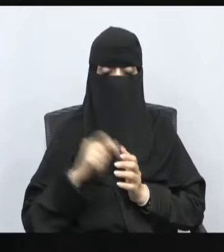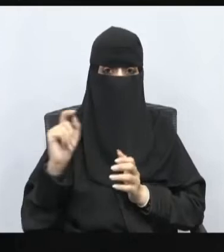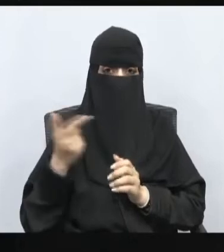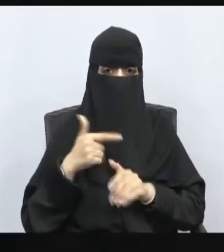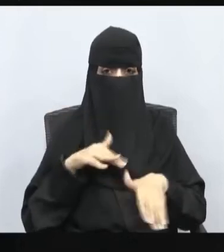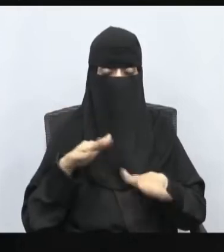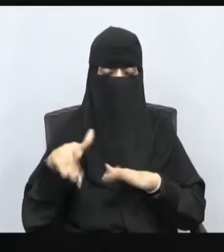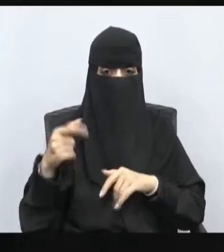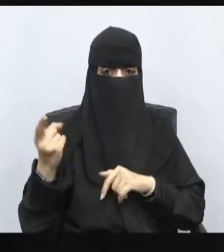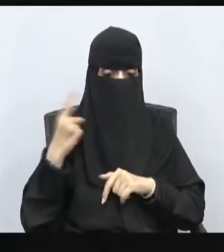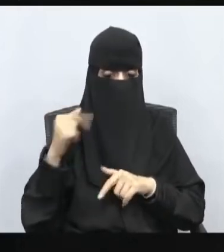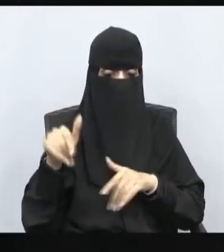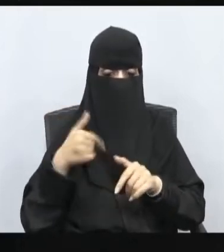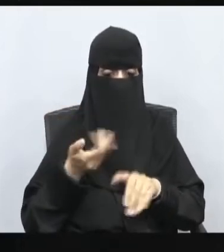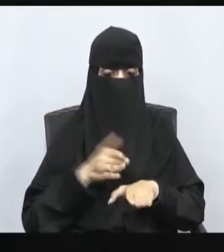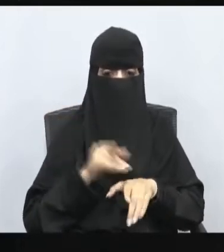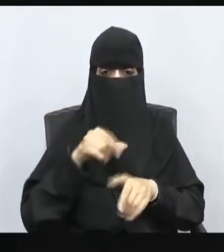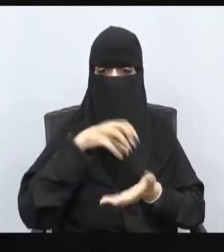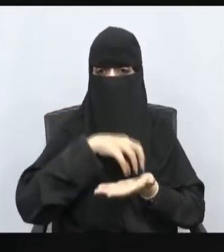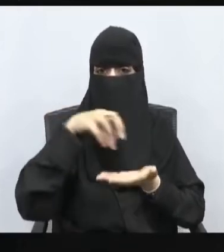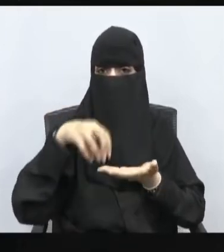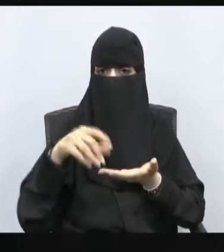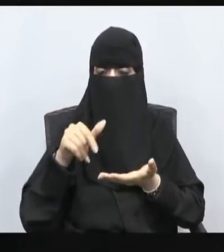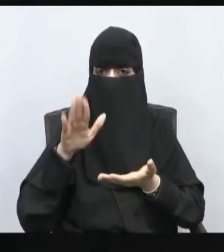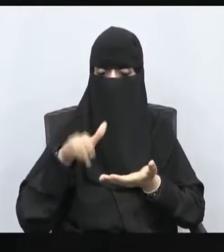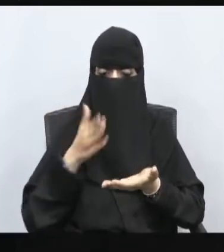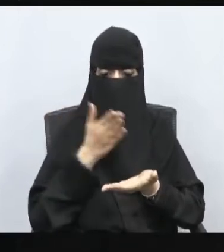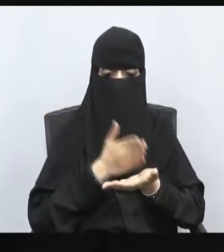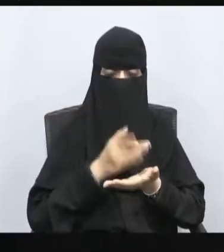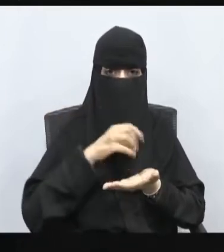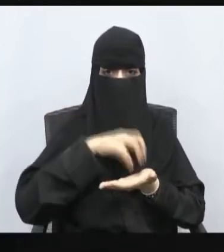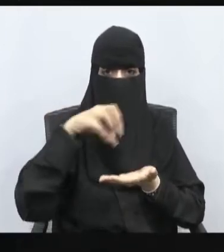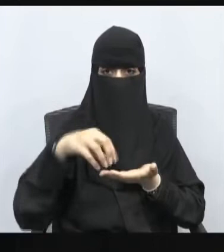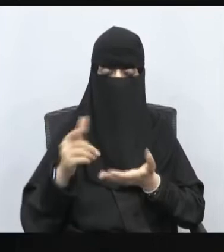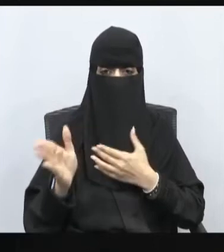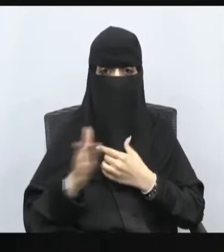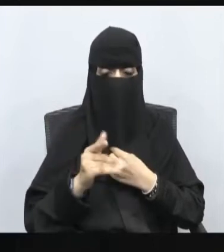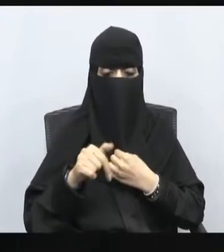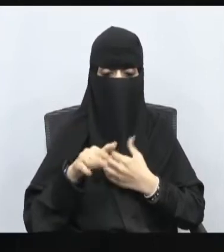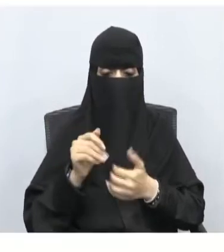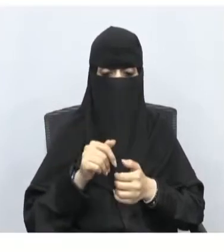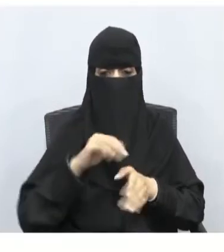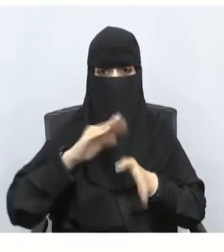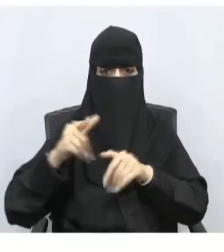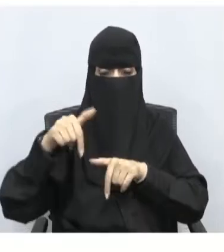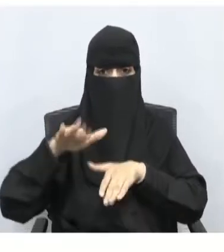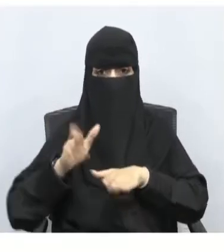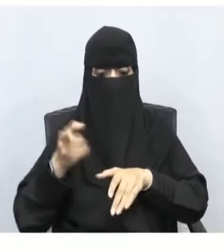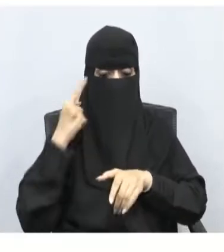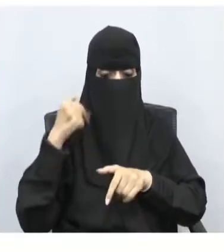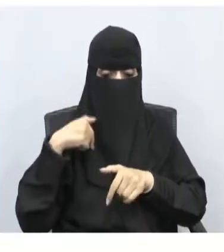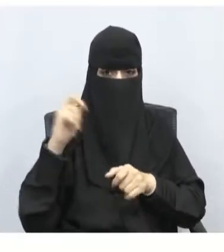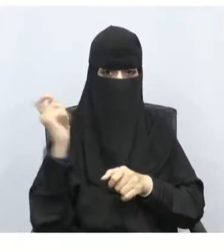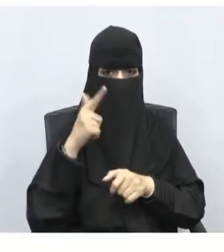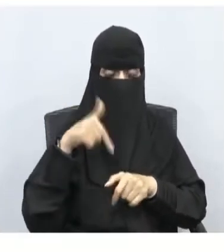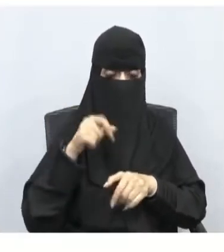سرعة الموجات الصوت على ماذا تعتمد؟ تعتمد على الوسط الناقل، فتنتقل موجات الصوت